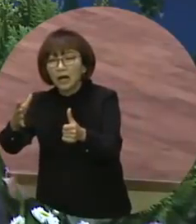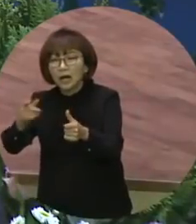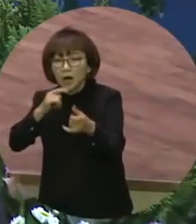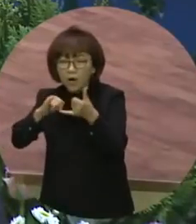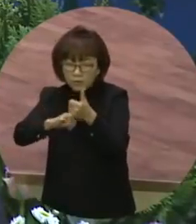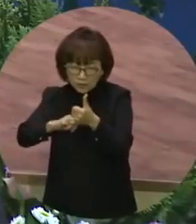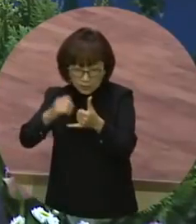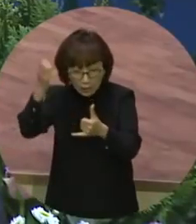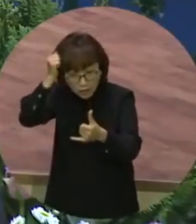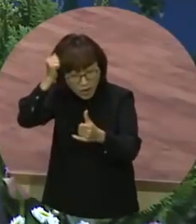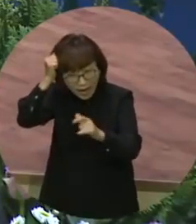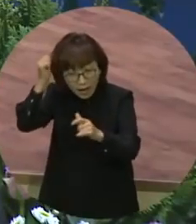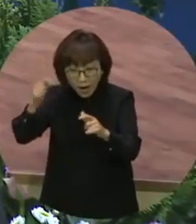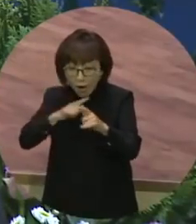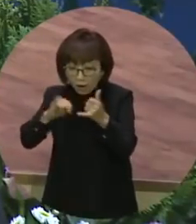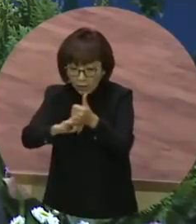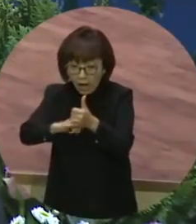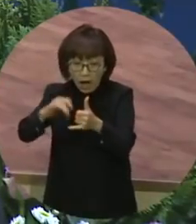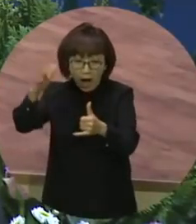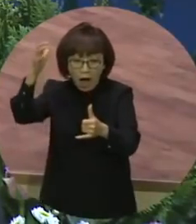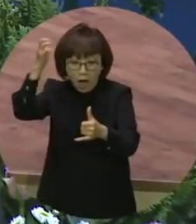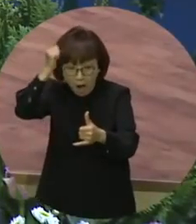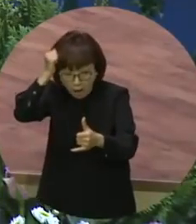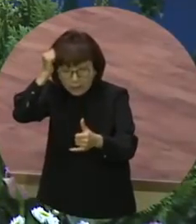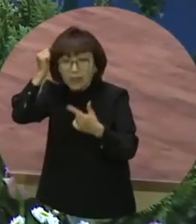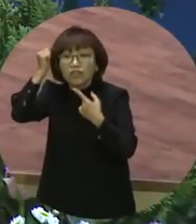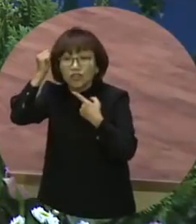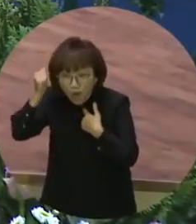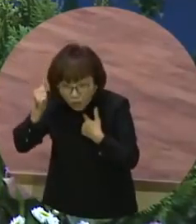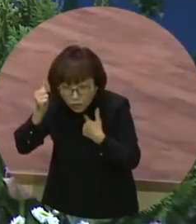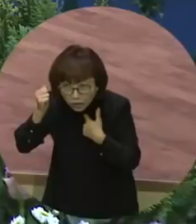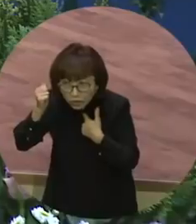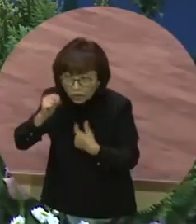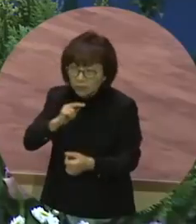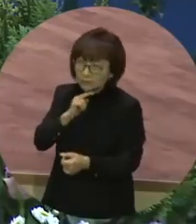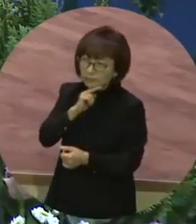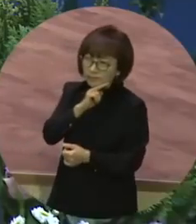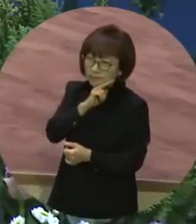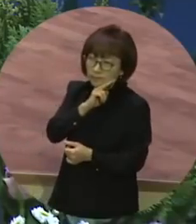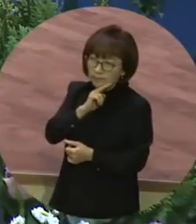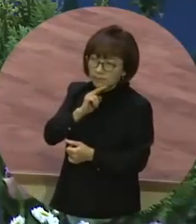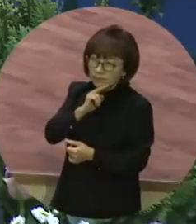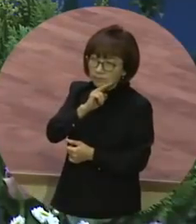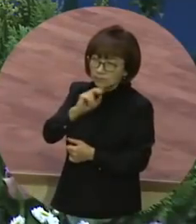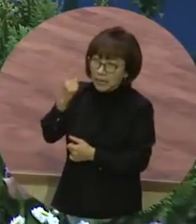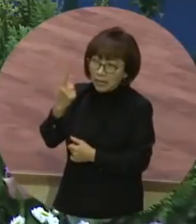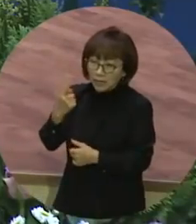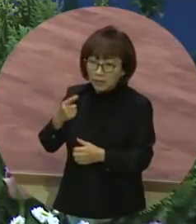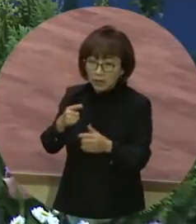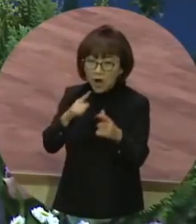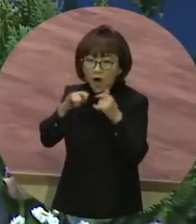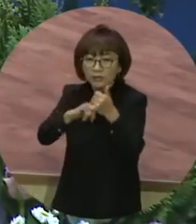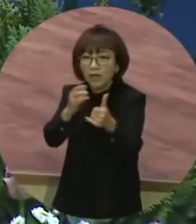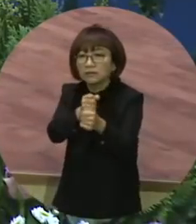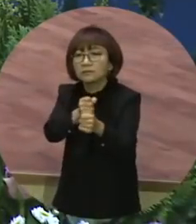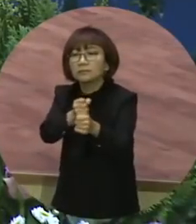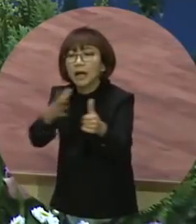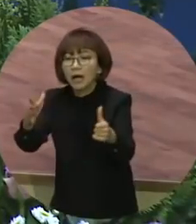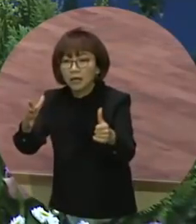하나님이 자기에게 하신 말씀, 언약을 못 믿어서 그런 겁니다. 언약을 놓쳐버렸어요.